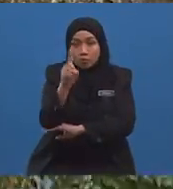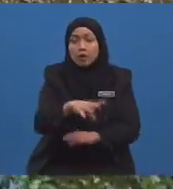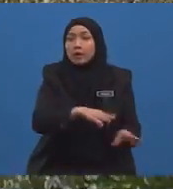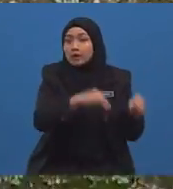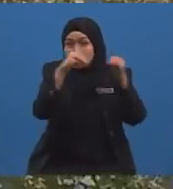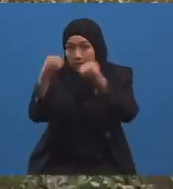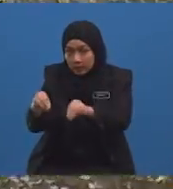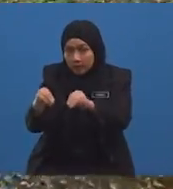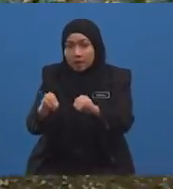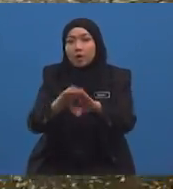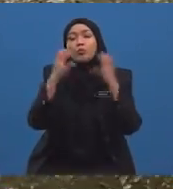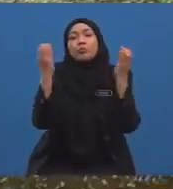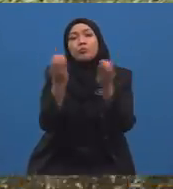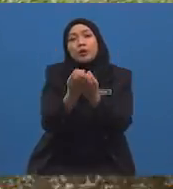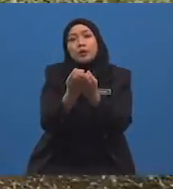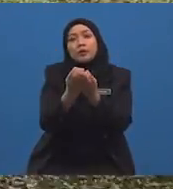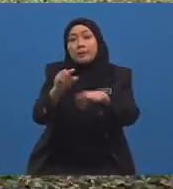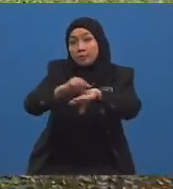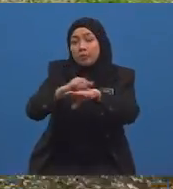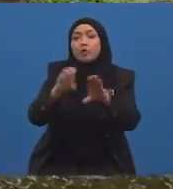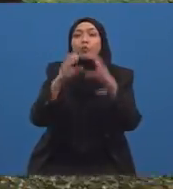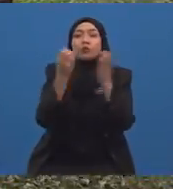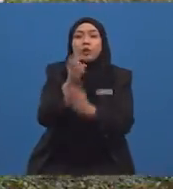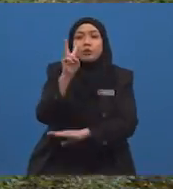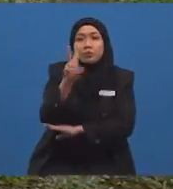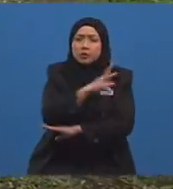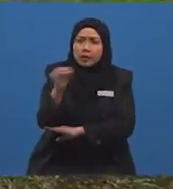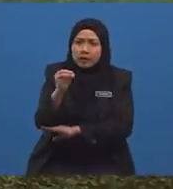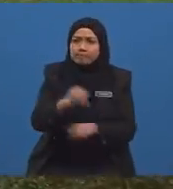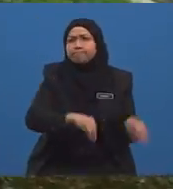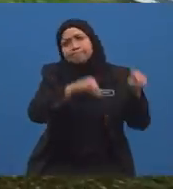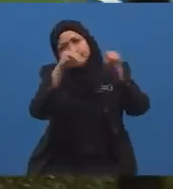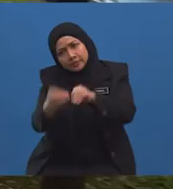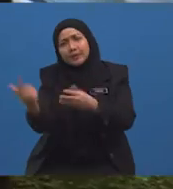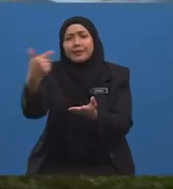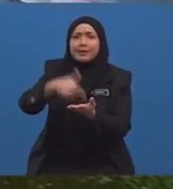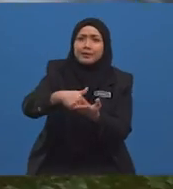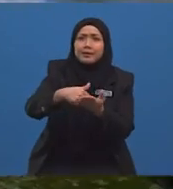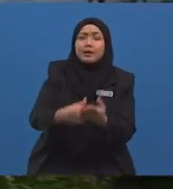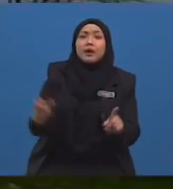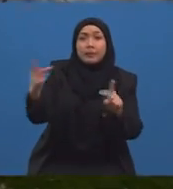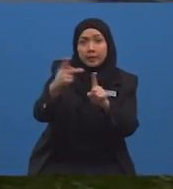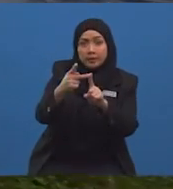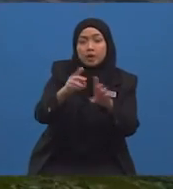dan seterusnya kepada pengguna tertiar dalam rantai makanan dan siratan makanan.